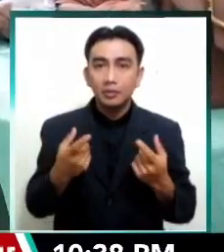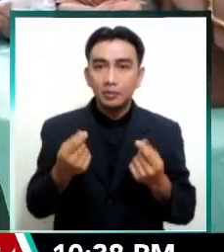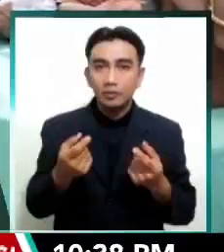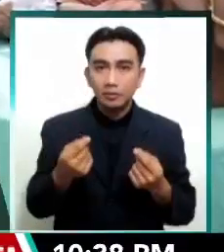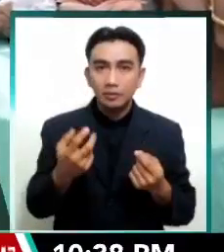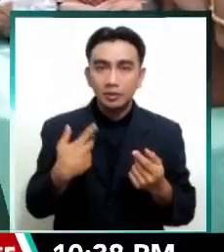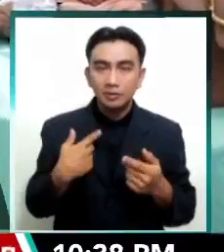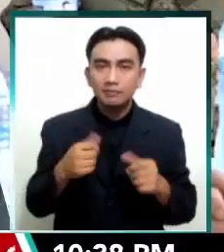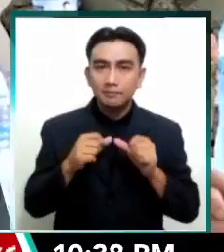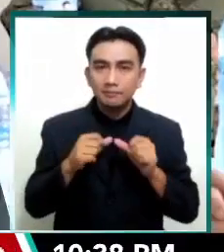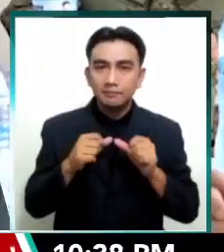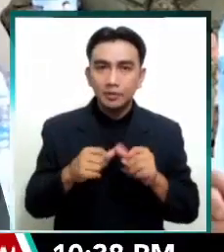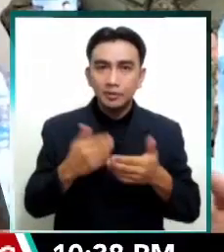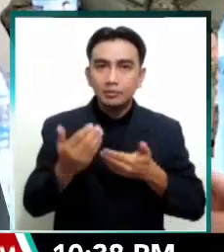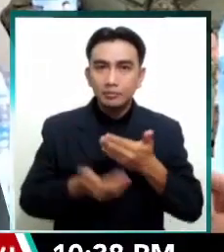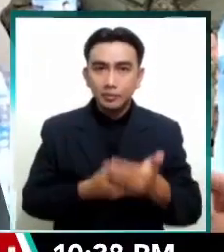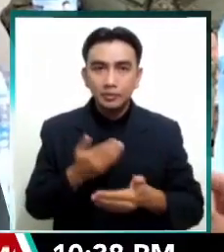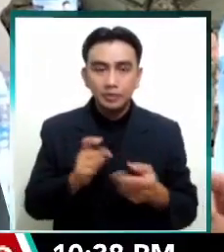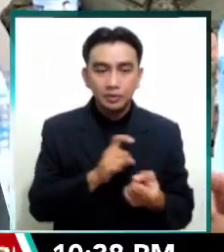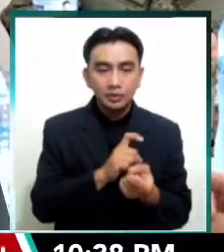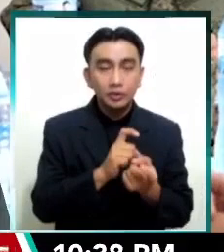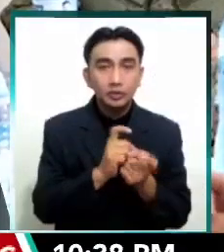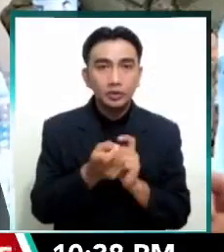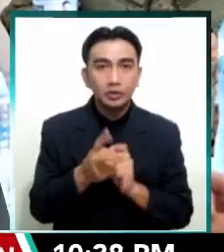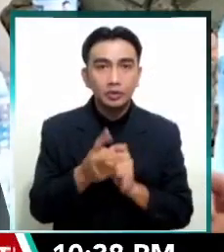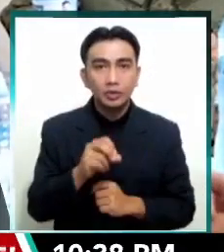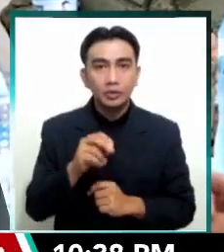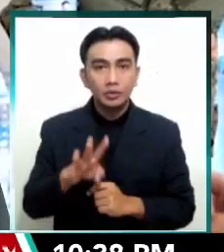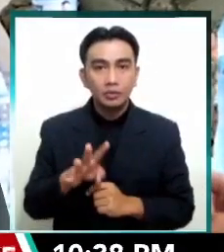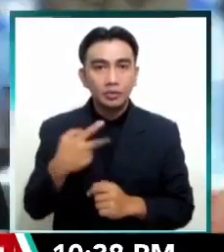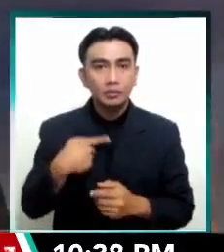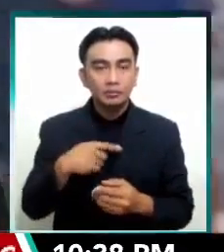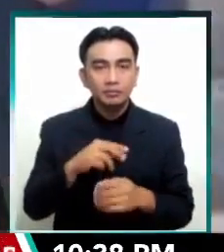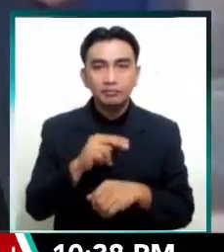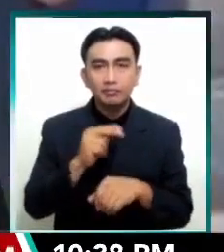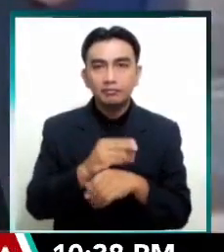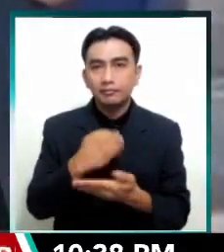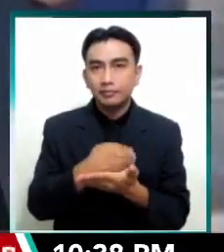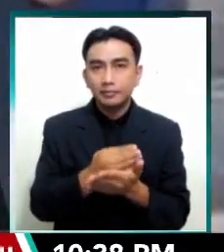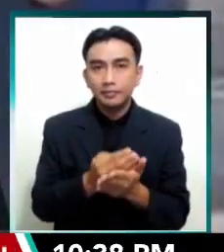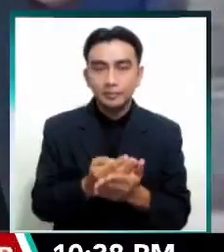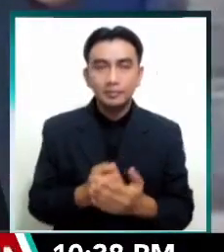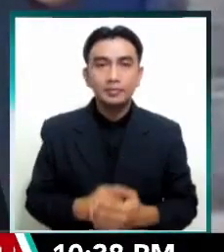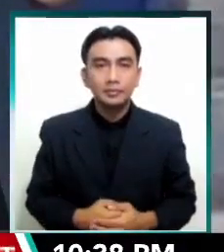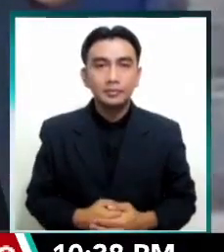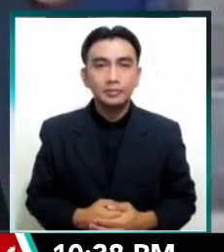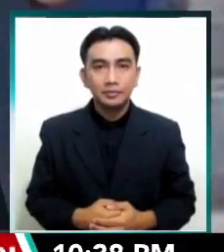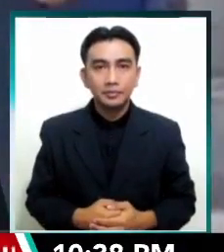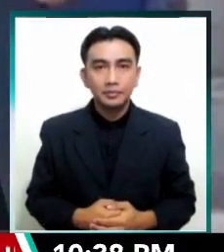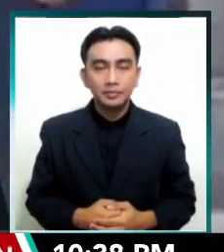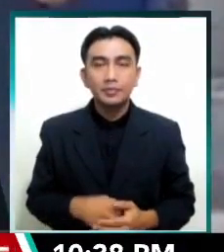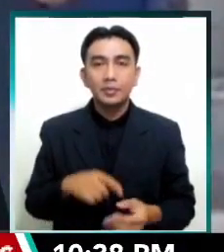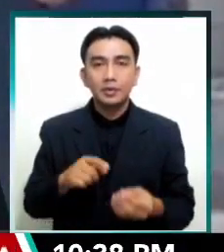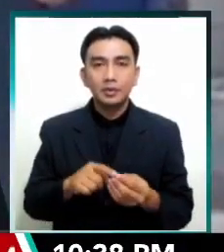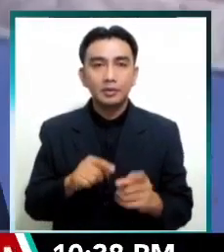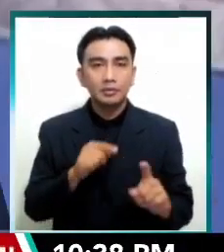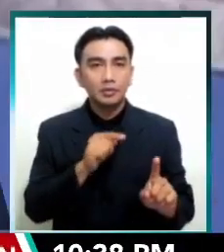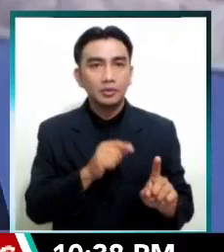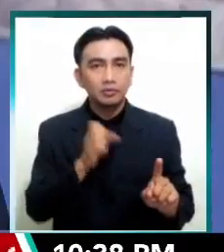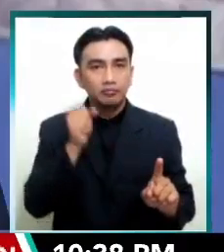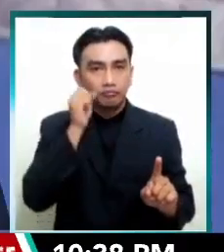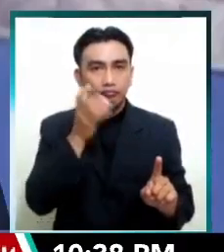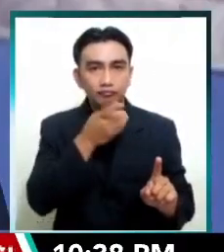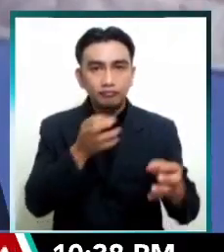o pagbabago sa 2024 proposed national budget. Natanong din ng House Speaker sa pahayag ng Vice Presidente na ang